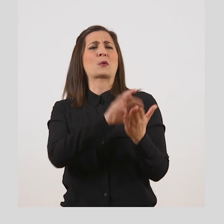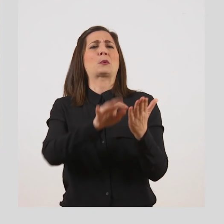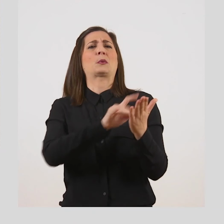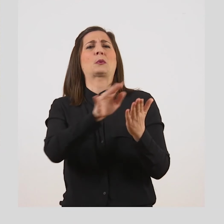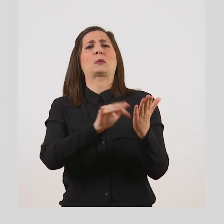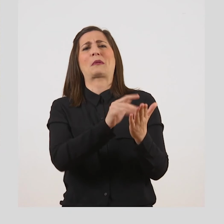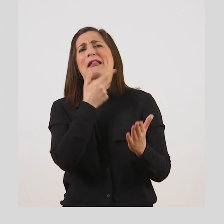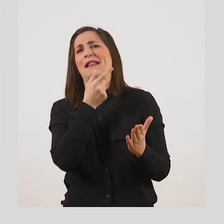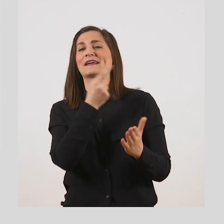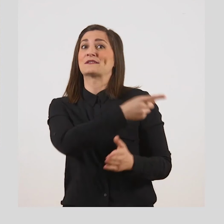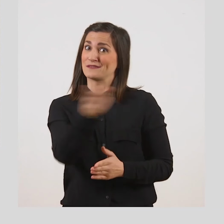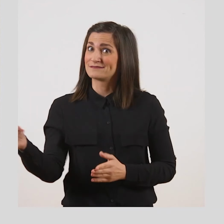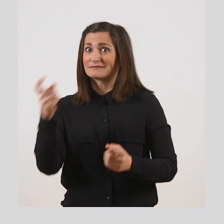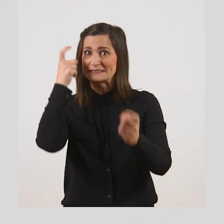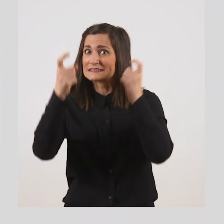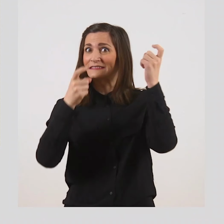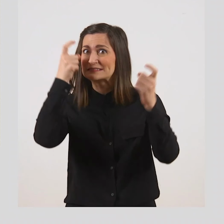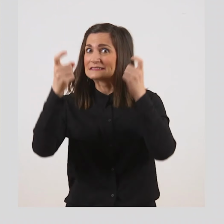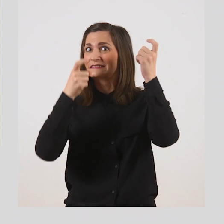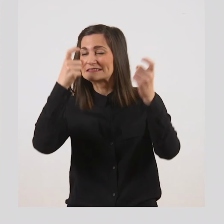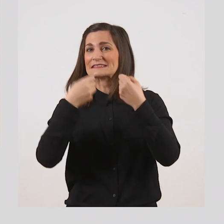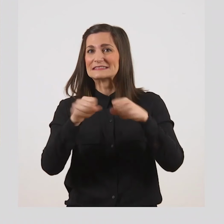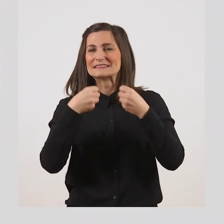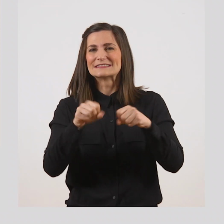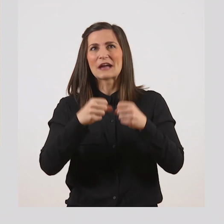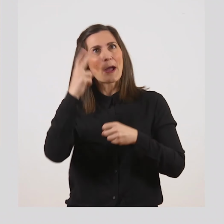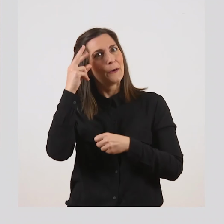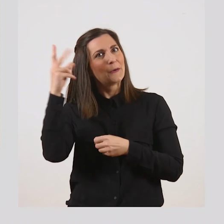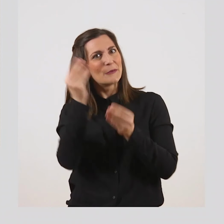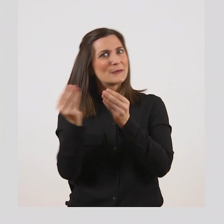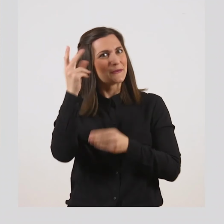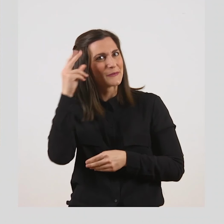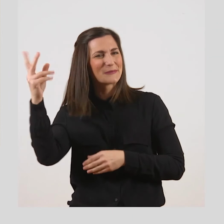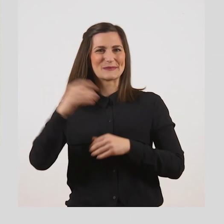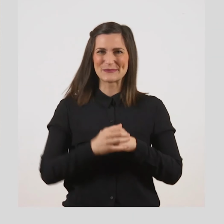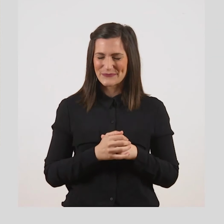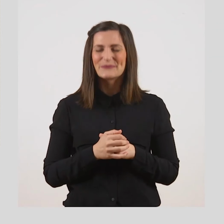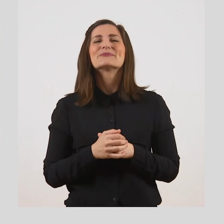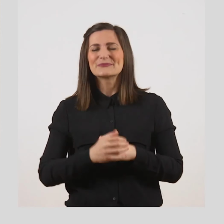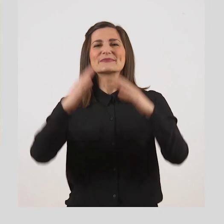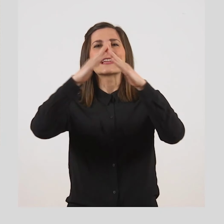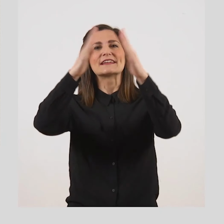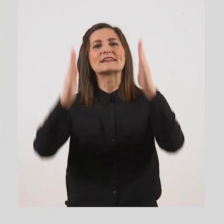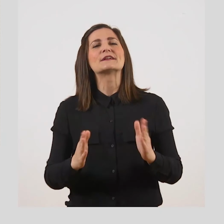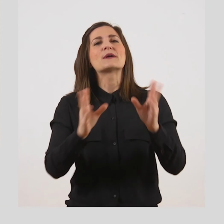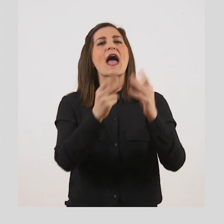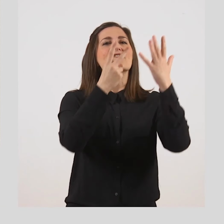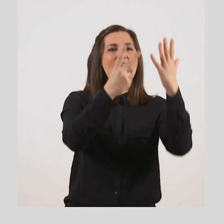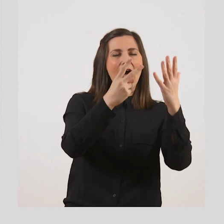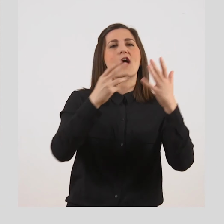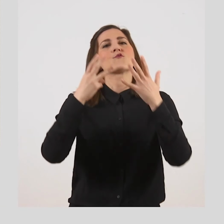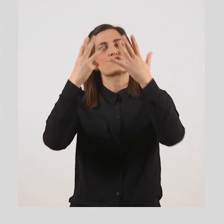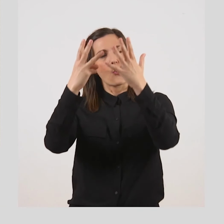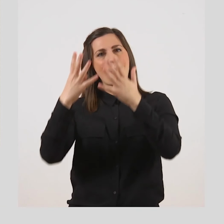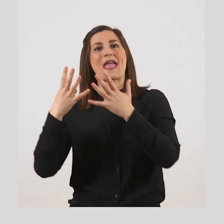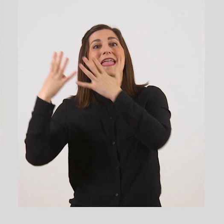κομπιουτεράκια. Χρειάζεται που και που να εκπαιδεύουμε το μυαλό μας για να γινόμαστε λίγο πιο έξυπνοι. Για να δούμε τα σπιτάκια του 7 και του 8 και του